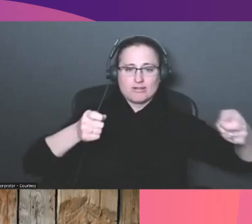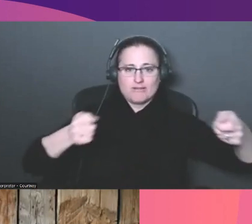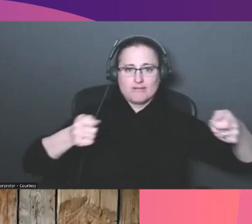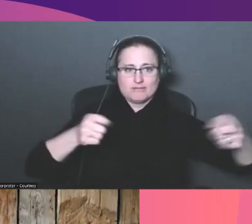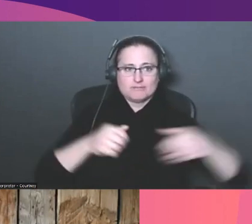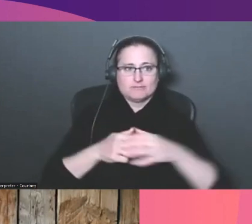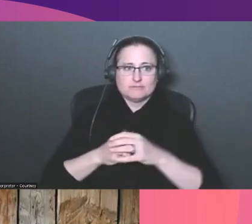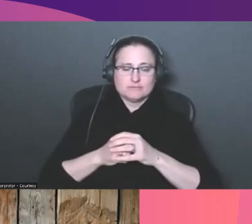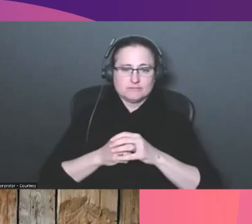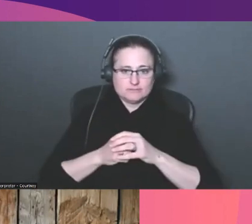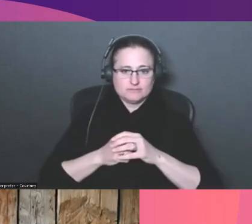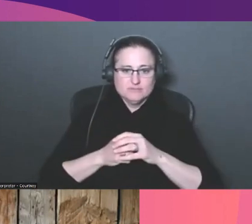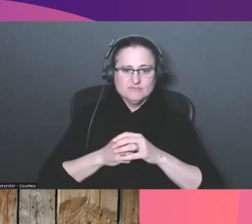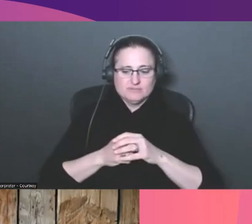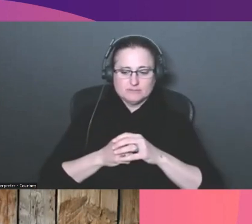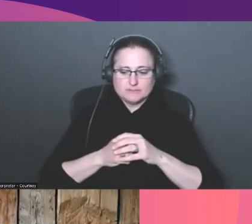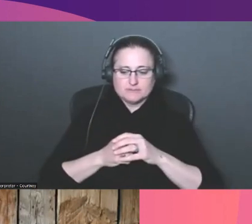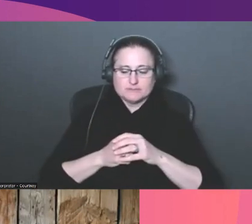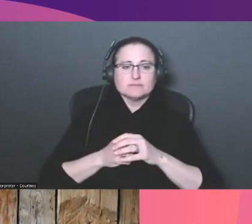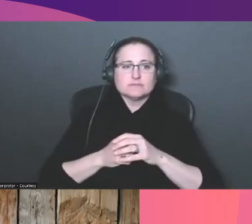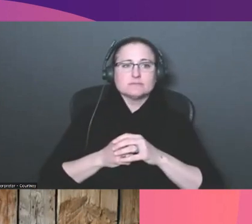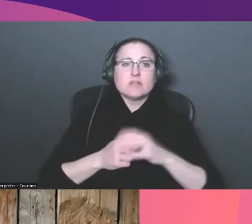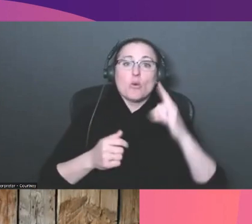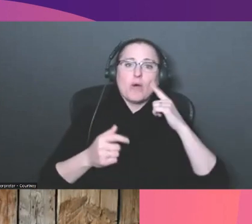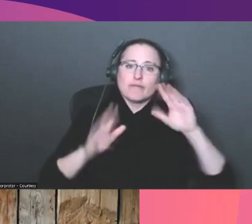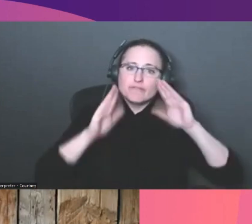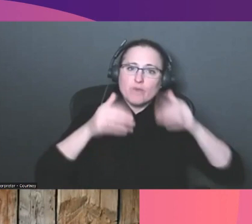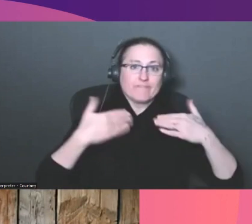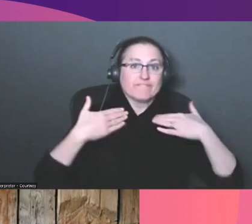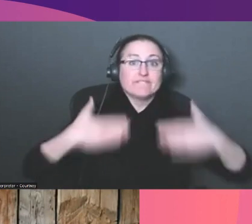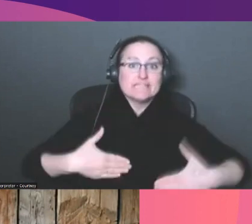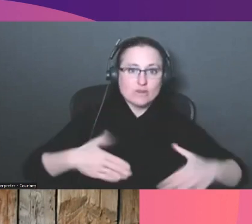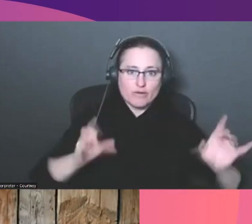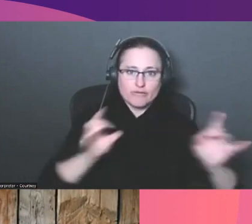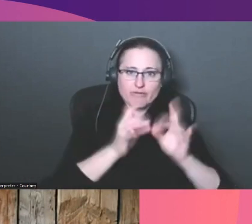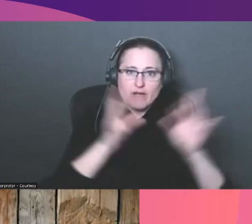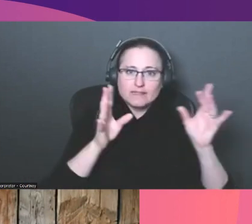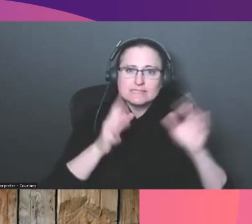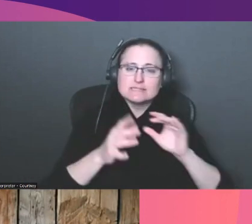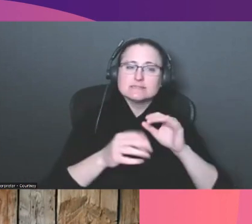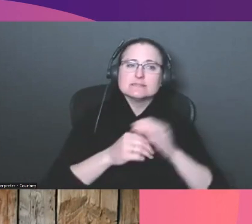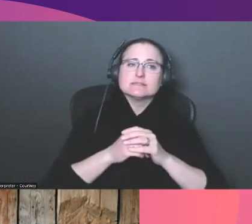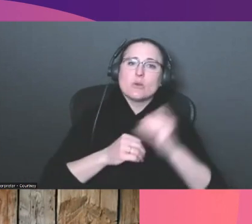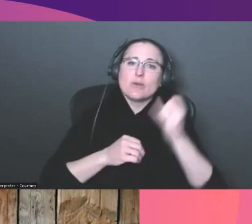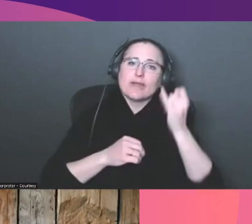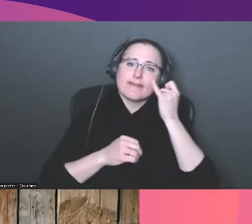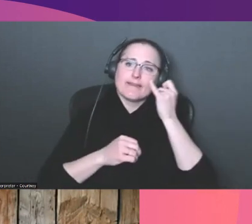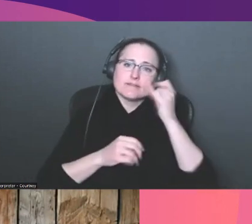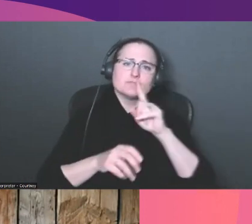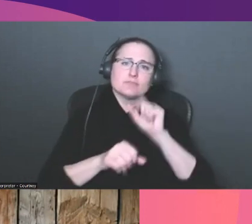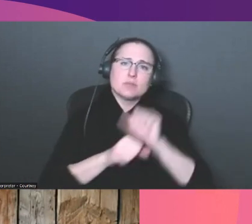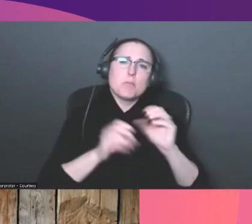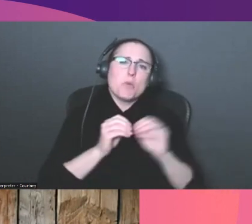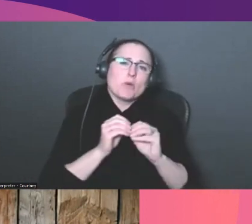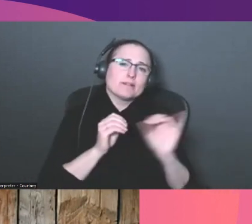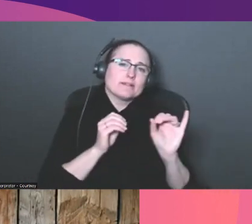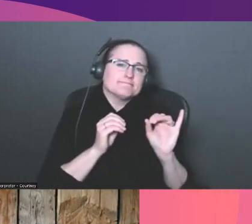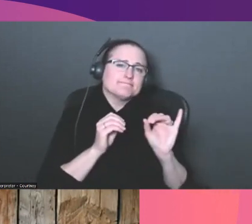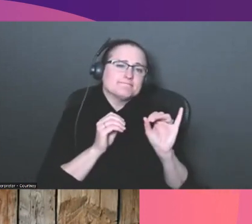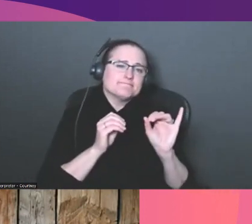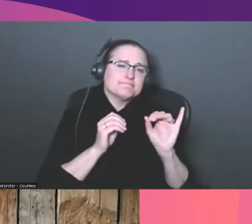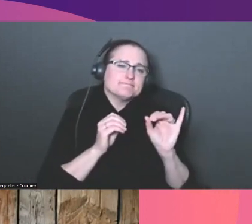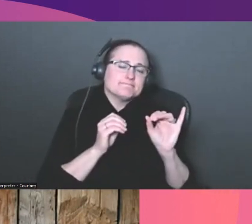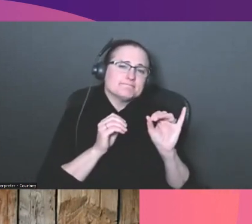on oublie parfois le contrôle et la perte d'autonomie. On se concentre plutôt sur la